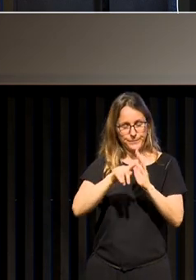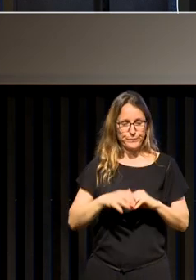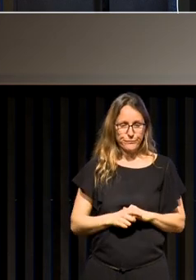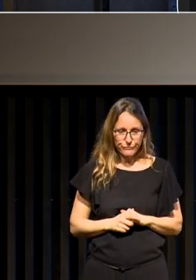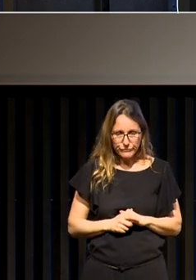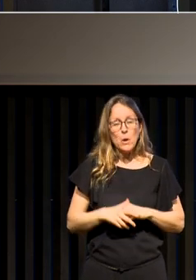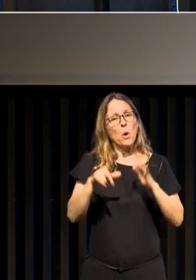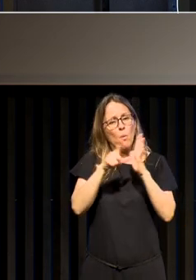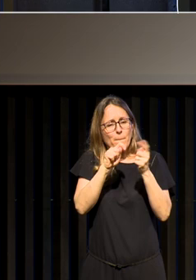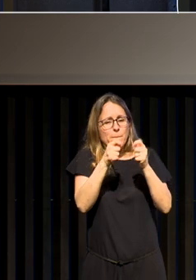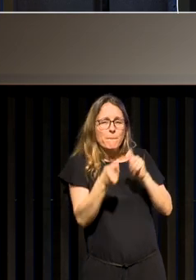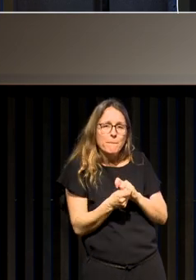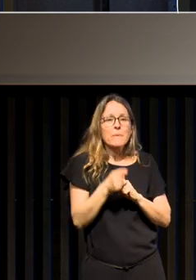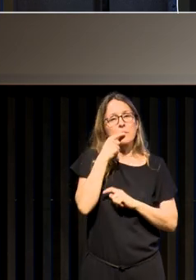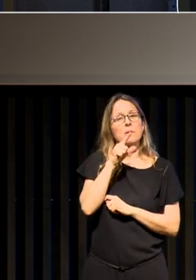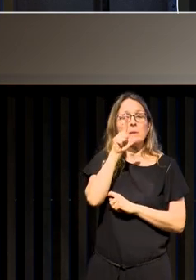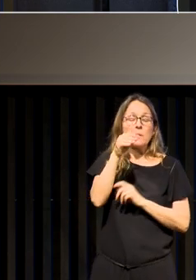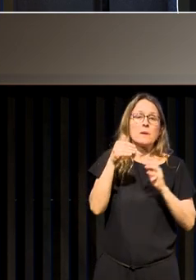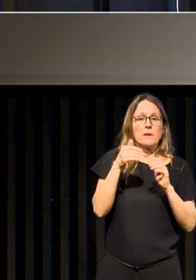révisée en 1994, 2004, 2011,